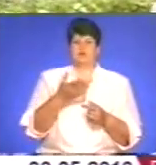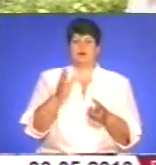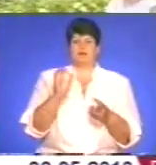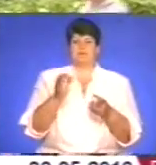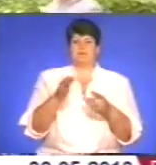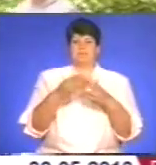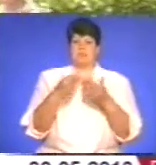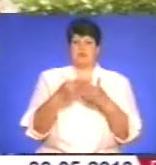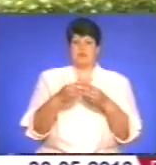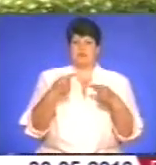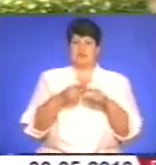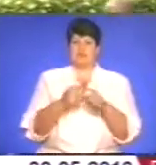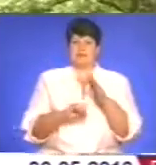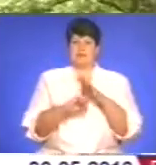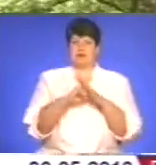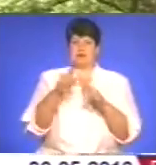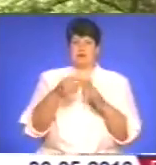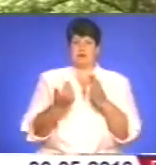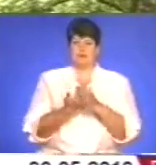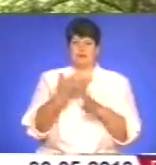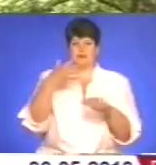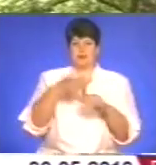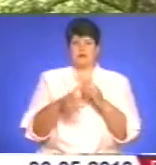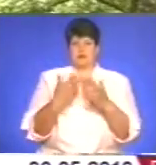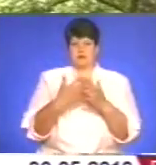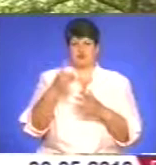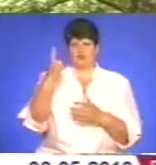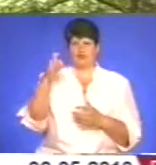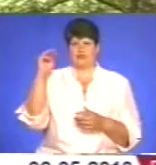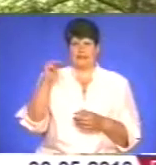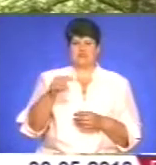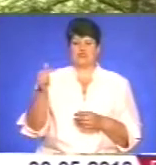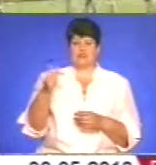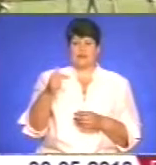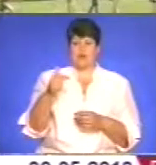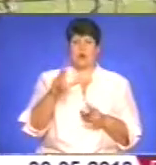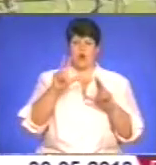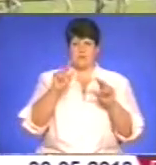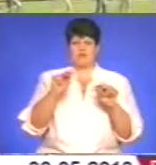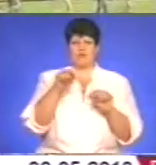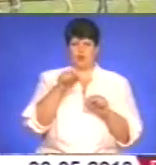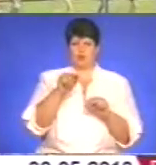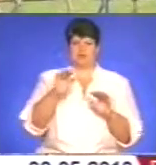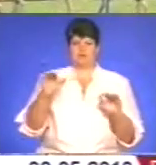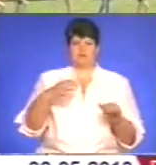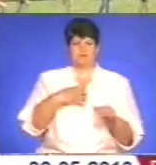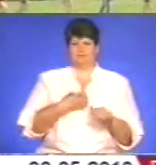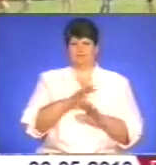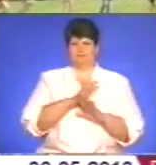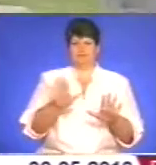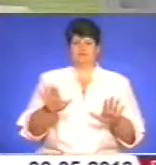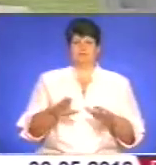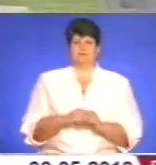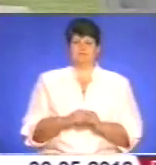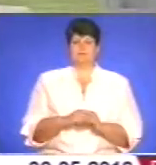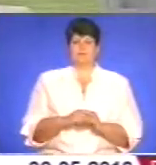матеріально-технічною базою. На її оновлення в рік витрачають близько 100 тисяч гривень. Обіцяють, тут дітям сумувати не доведеться. У